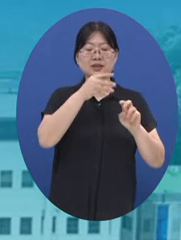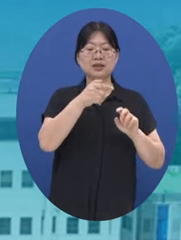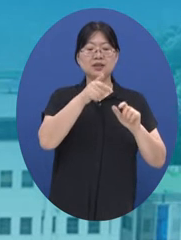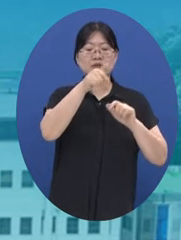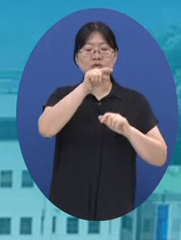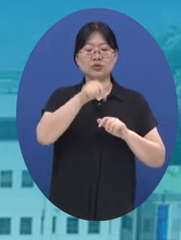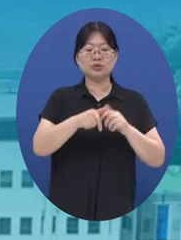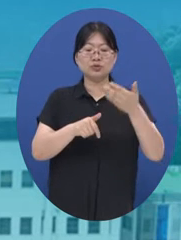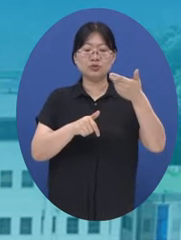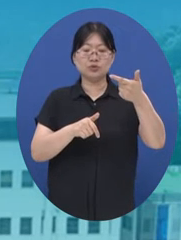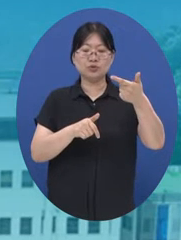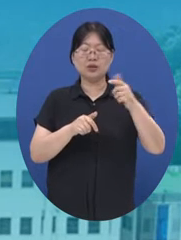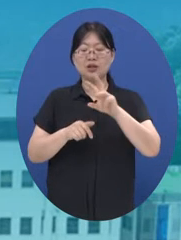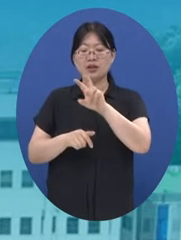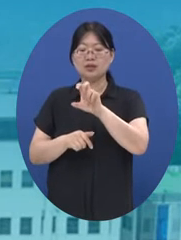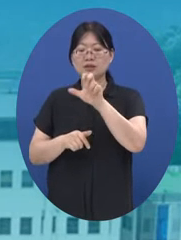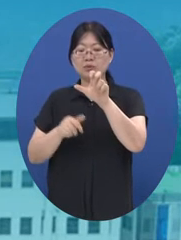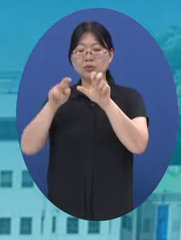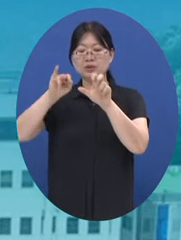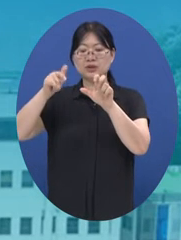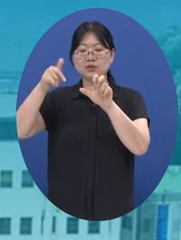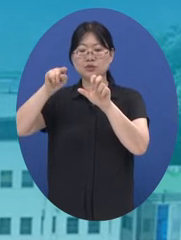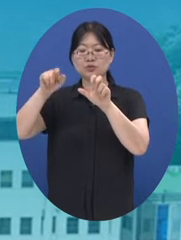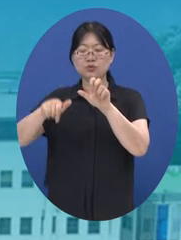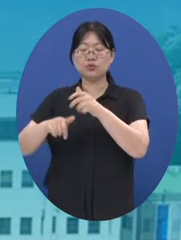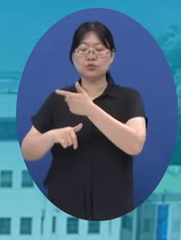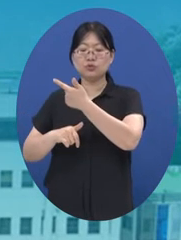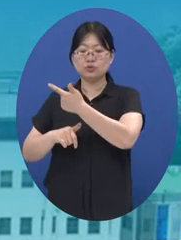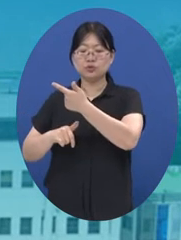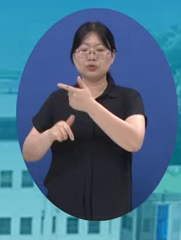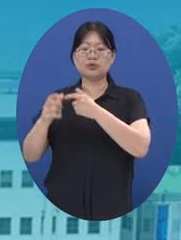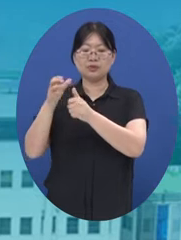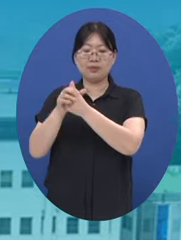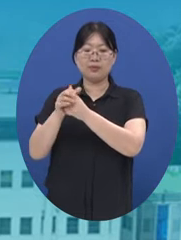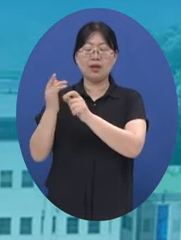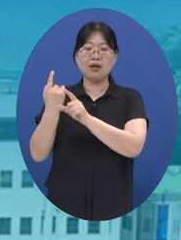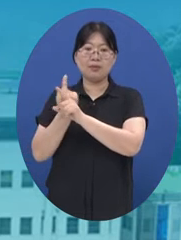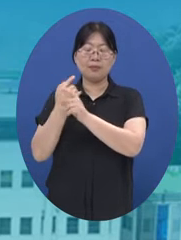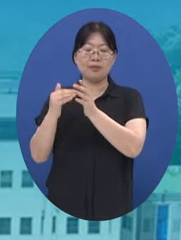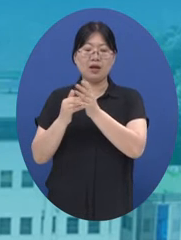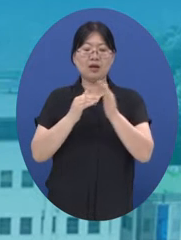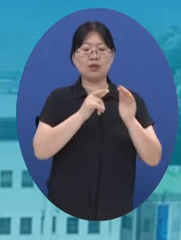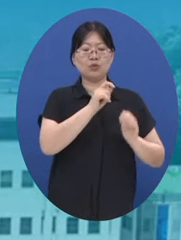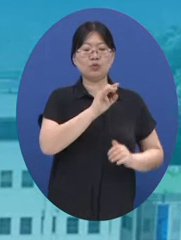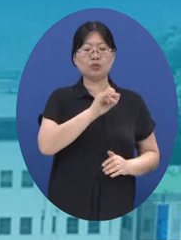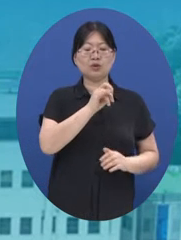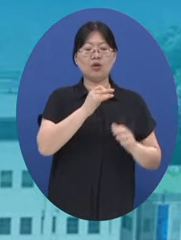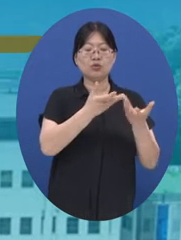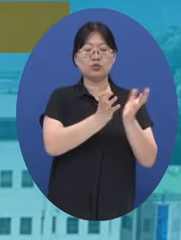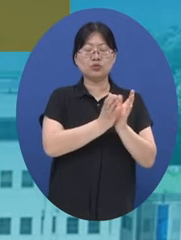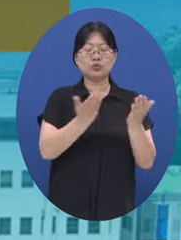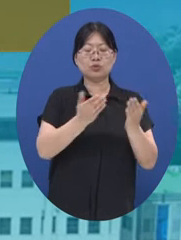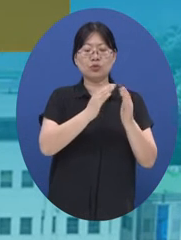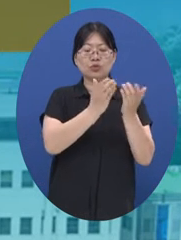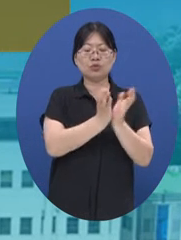6담당관 체제인 도는 25실국, 6담당관으로 개편, 공정국과 노동국, 보건건강국이